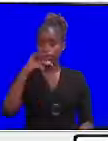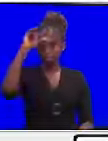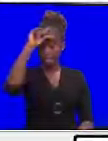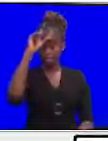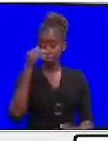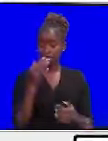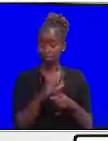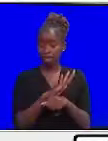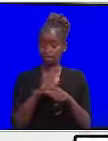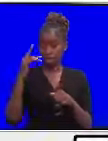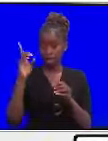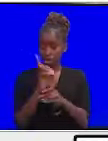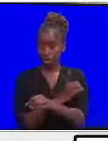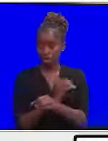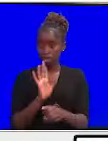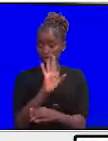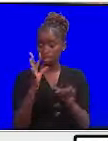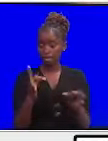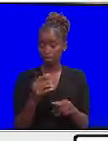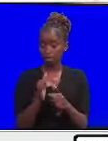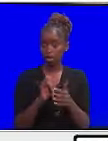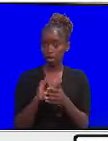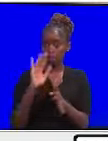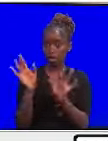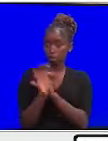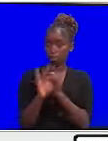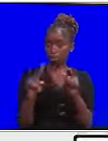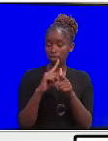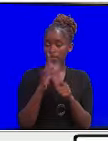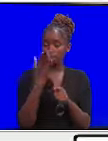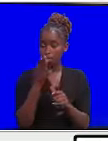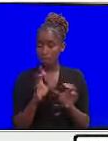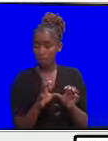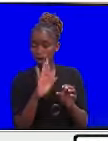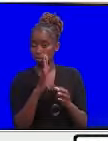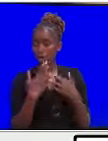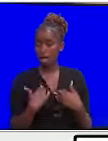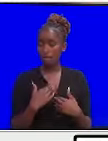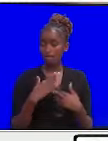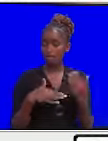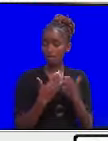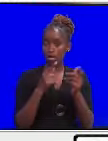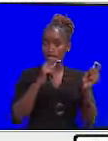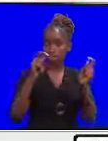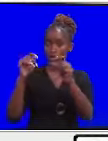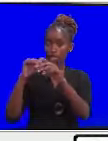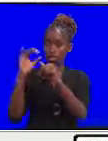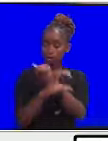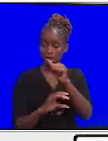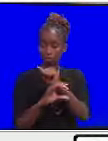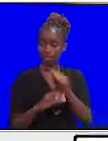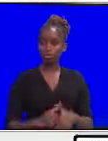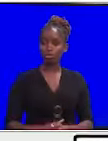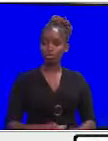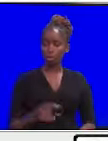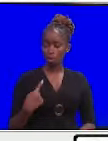matakwa yao. Ikiwa serikali haitatekeleza hilo, watalazimika kuwa na mgomo kote nchini. Kitu inafanya tuandike